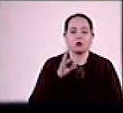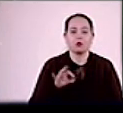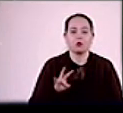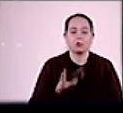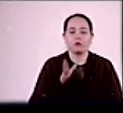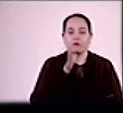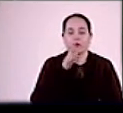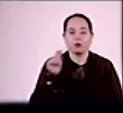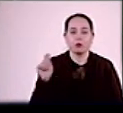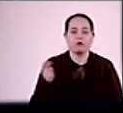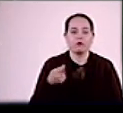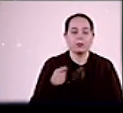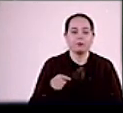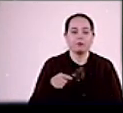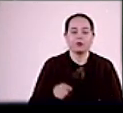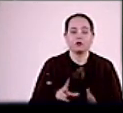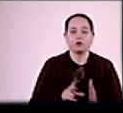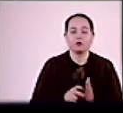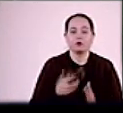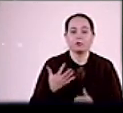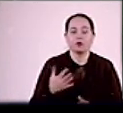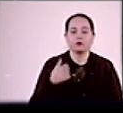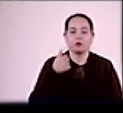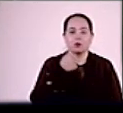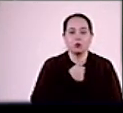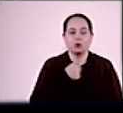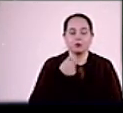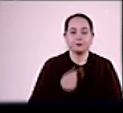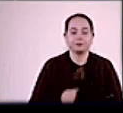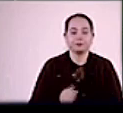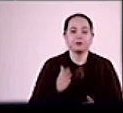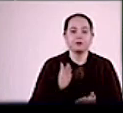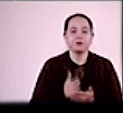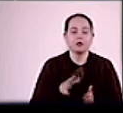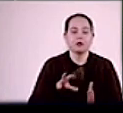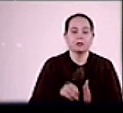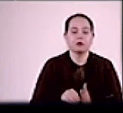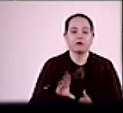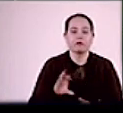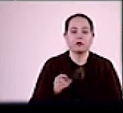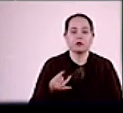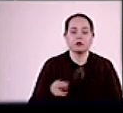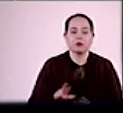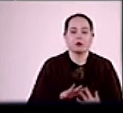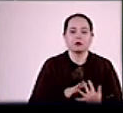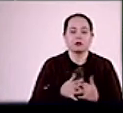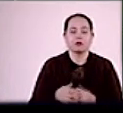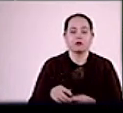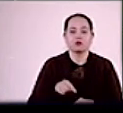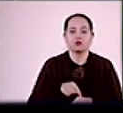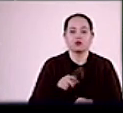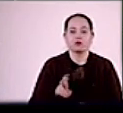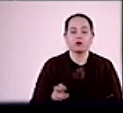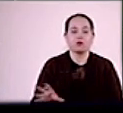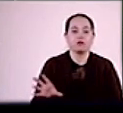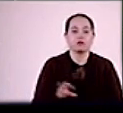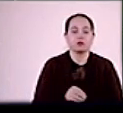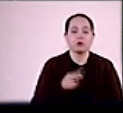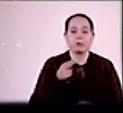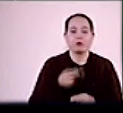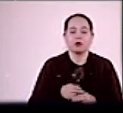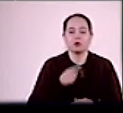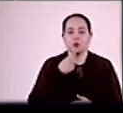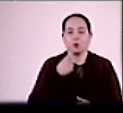во время войны 1805 года, находясь в австрийской деревне, чувствовал ко всем